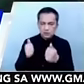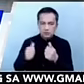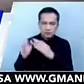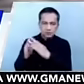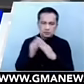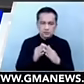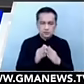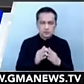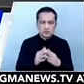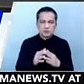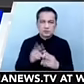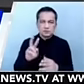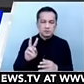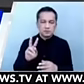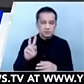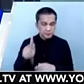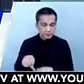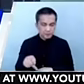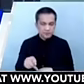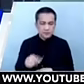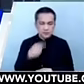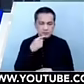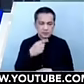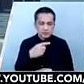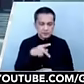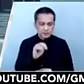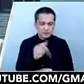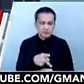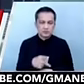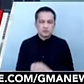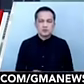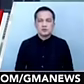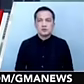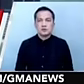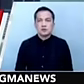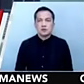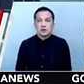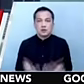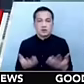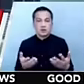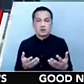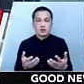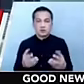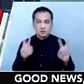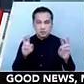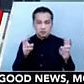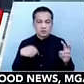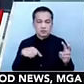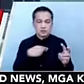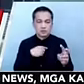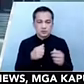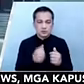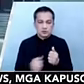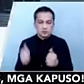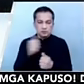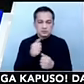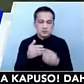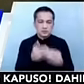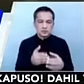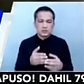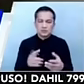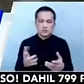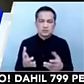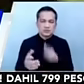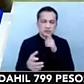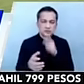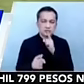vice. Pero ayon sa PNP, well, according to our PNP leadership po ay wala pong katotohanan po ito.